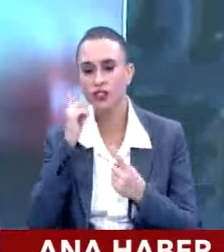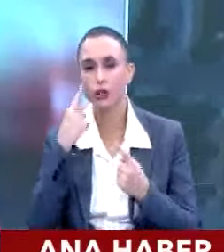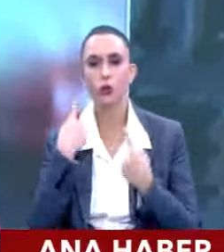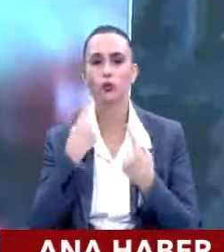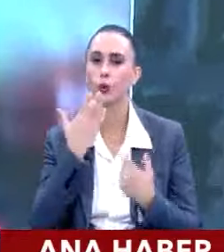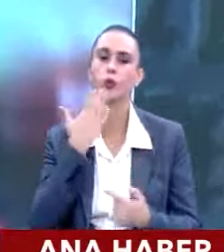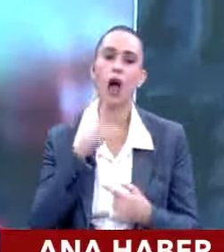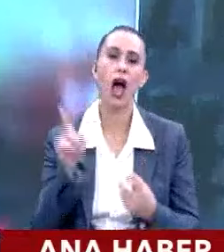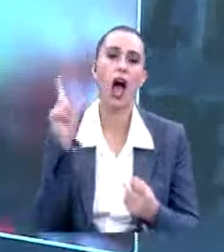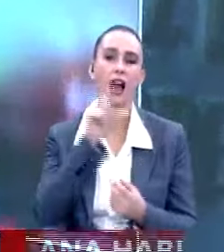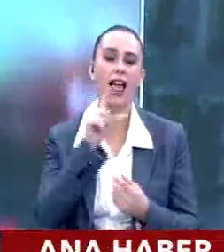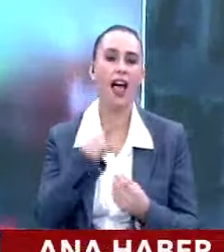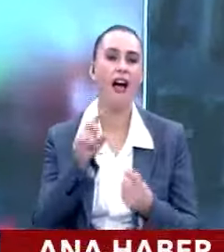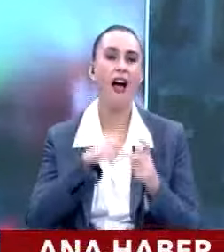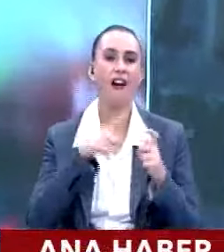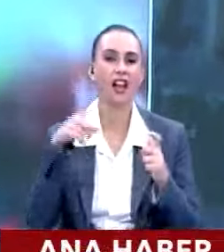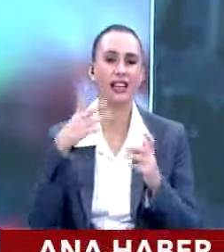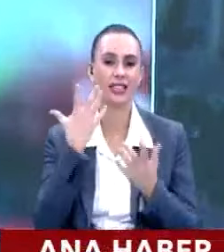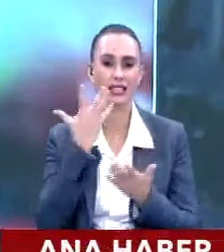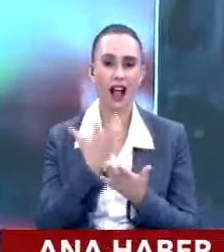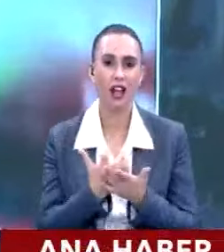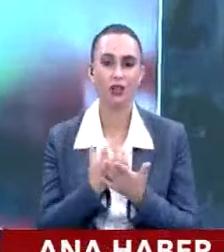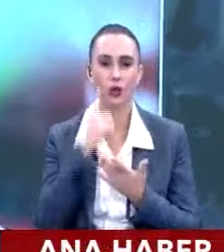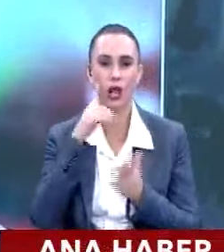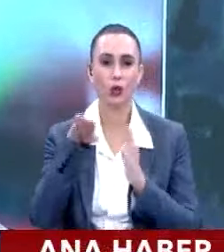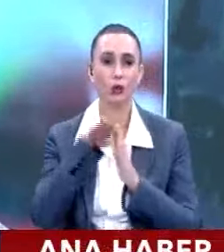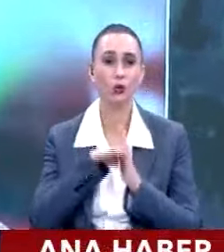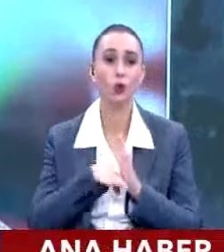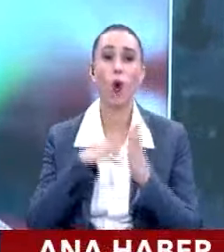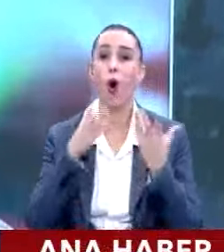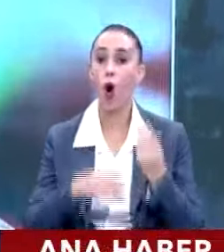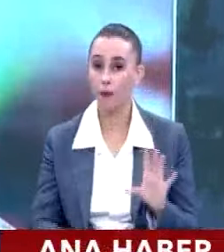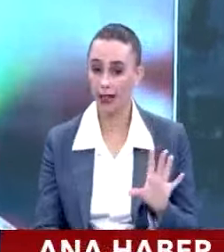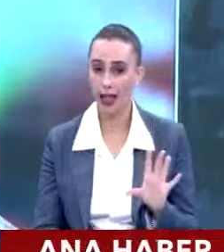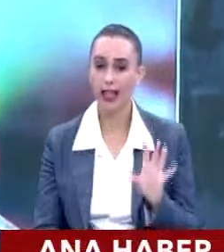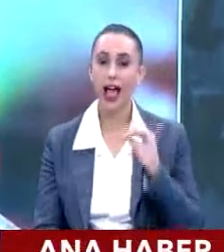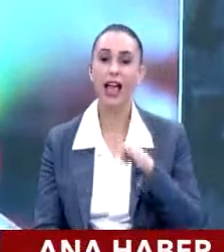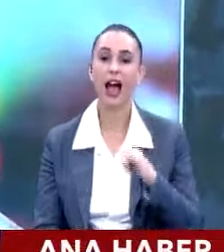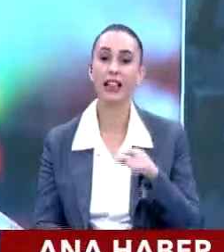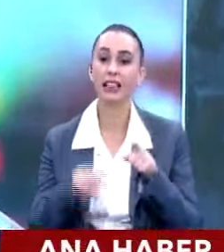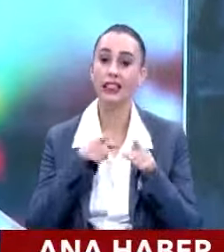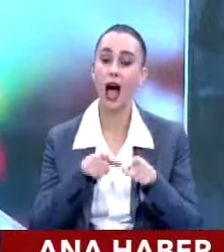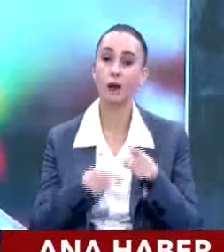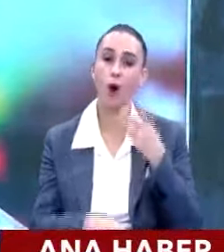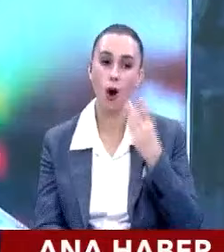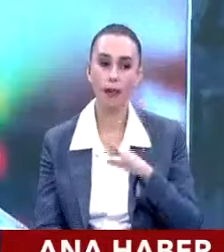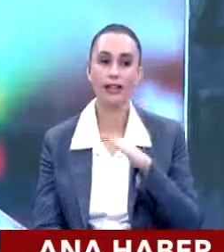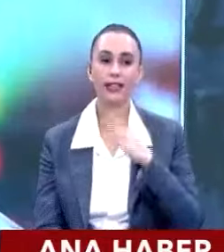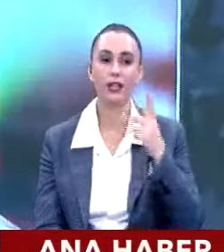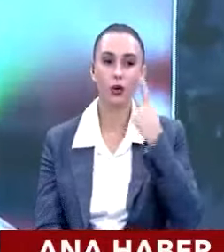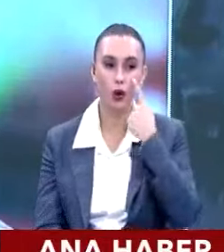Aylık enflasyonun ana eğilimde kalıcı bir düşüş gözlemlenmeden ve yakından takip ettiğimiz